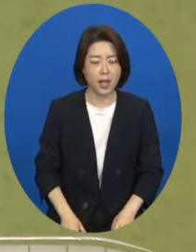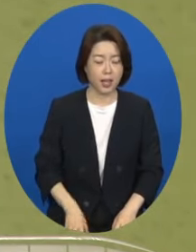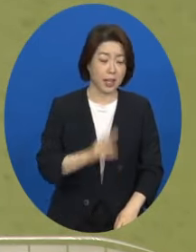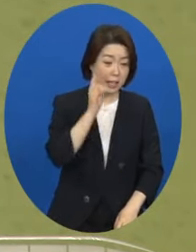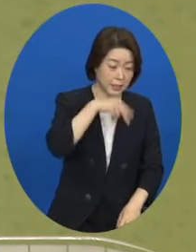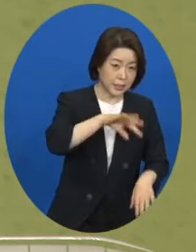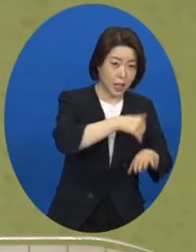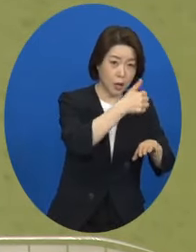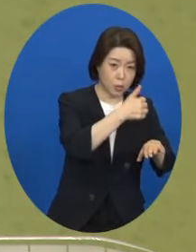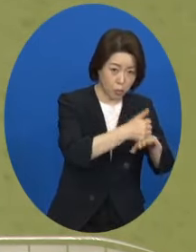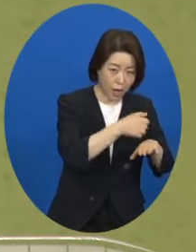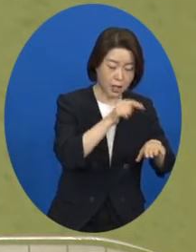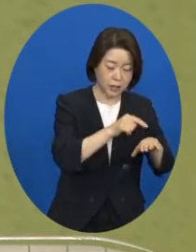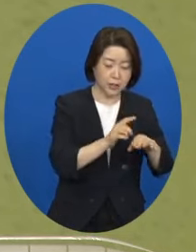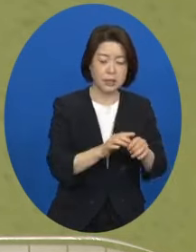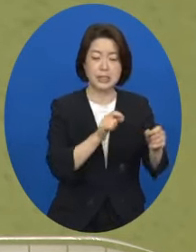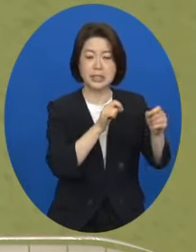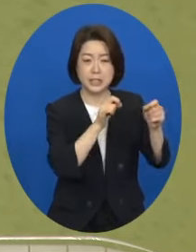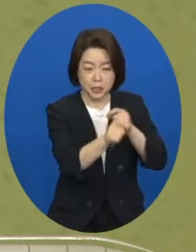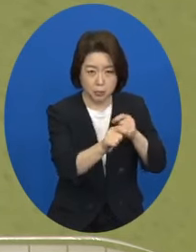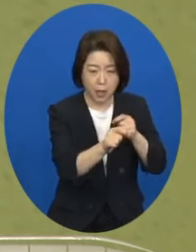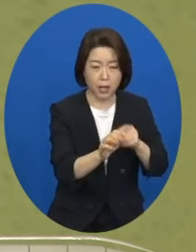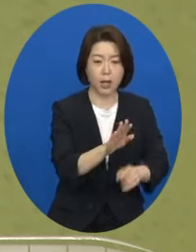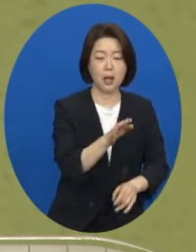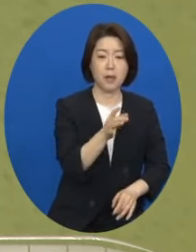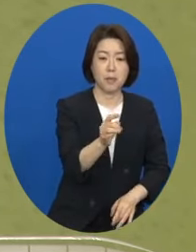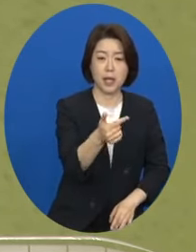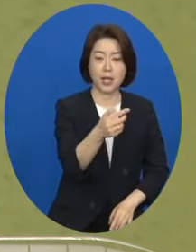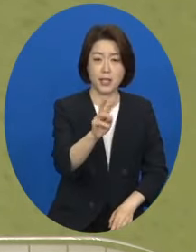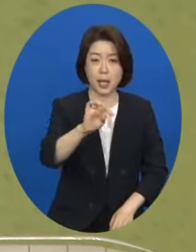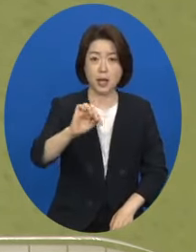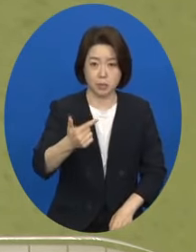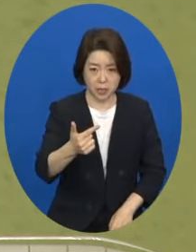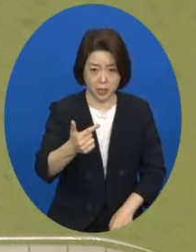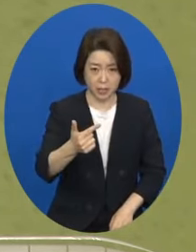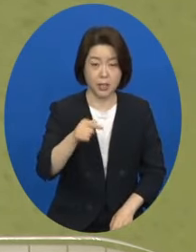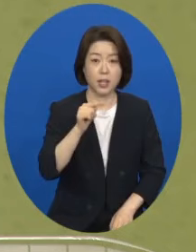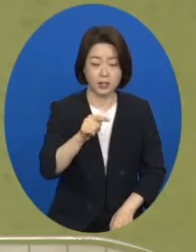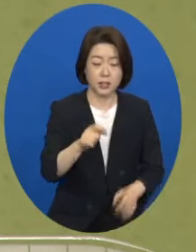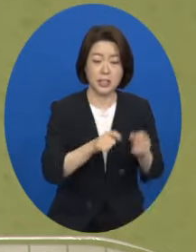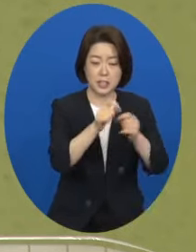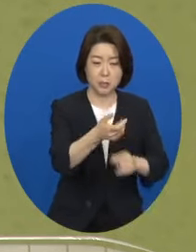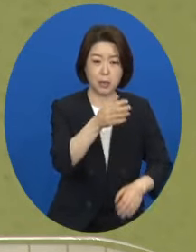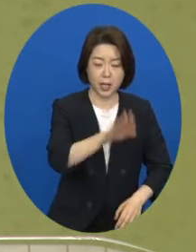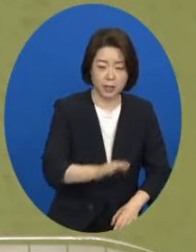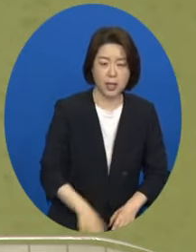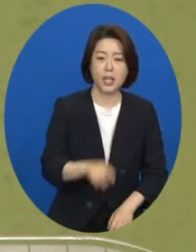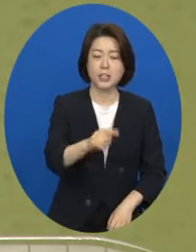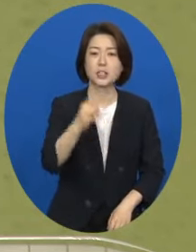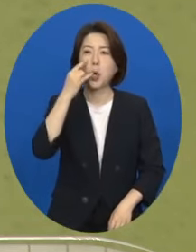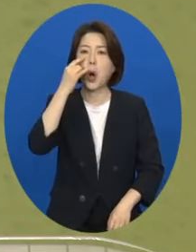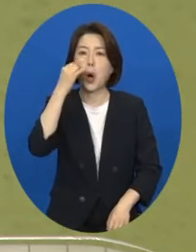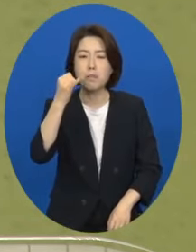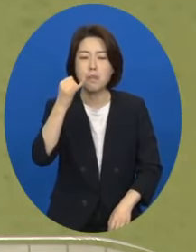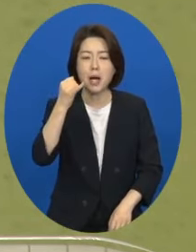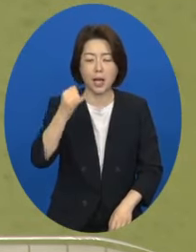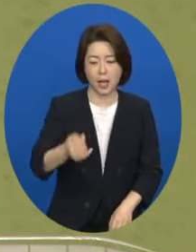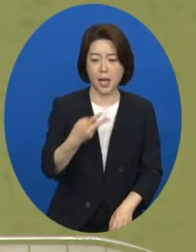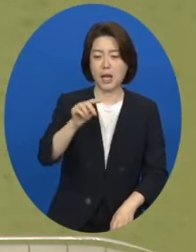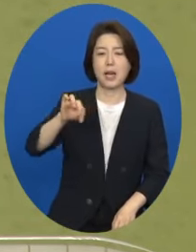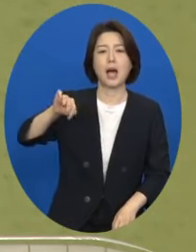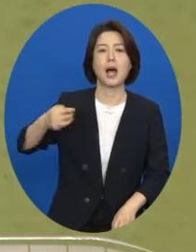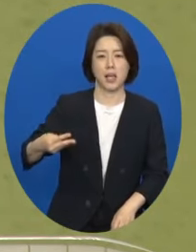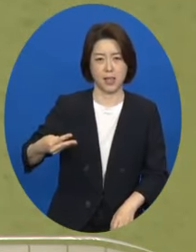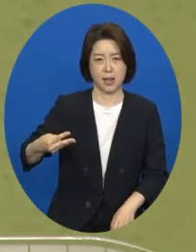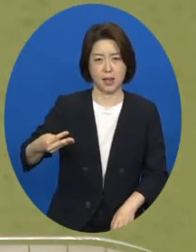지파인데 베냐민의 어머니가 라헬입니다. 그러니까 하나님께서 택하셨다라고 하는 증거로 라헬의